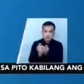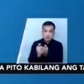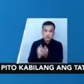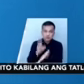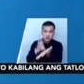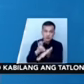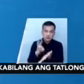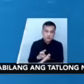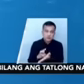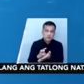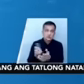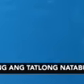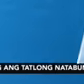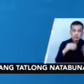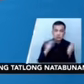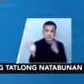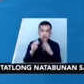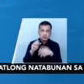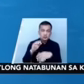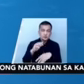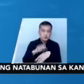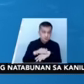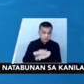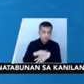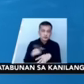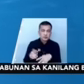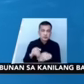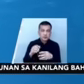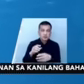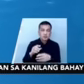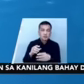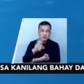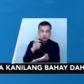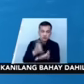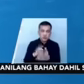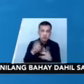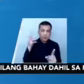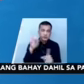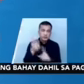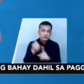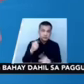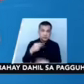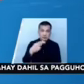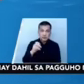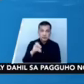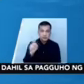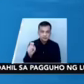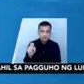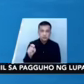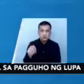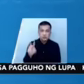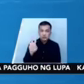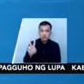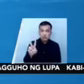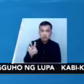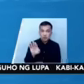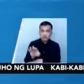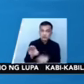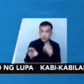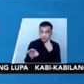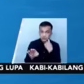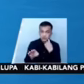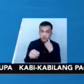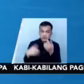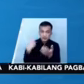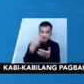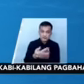ilalim po ng wind signals at sa mga lugar na apektado ng habagat. Mga kapuso, alas 2 po ng hapon kanina nang mag-landfall